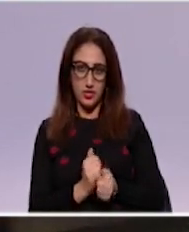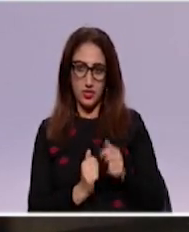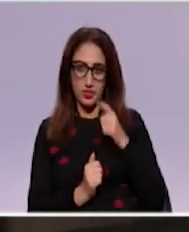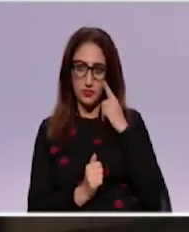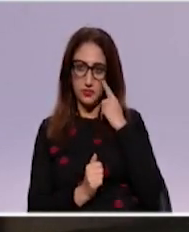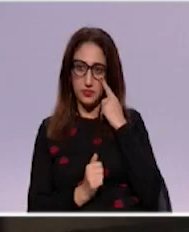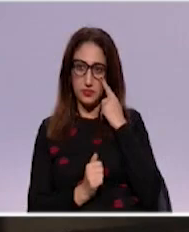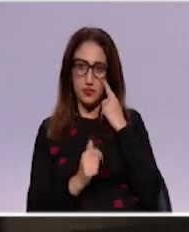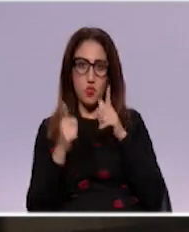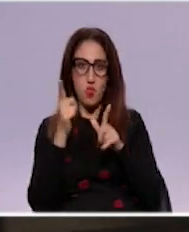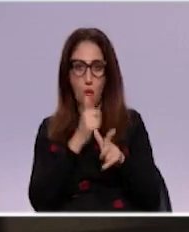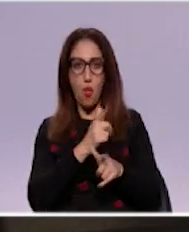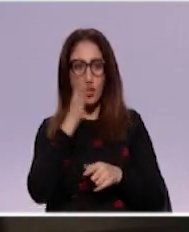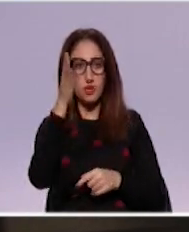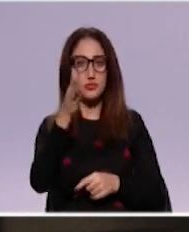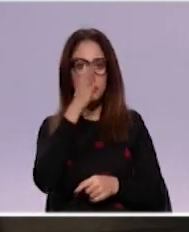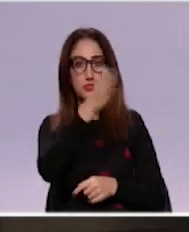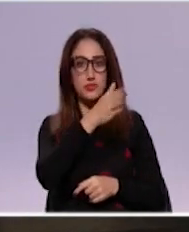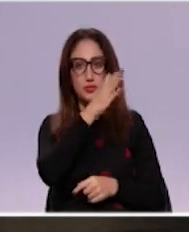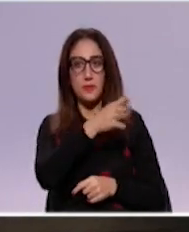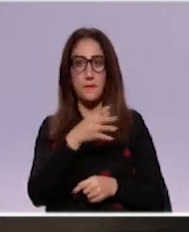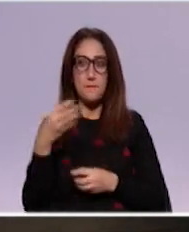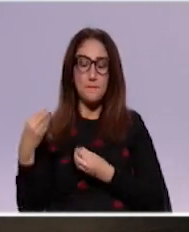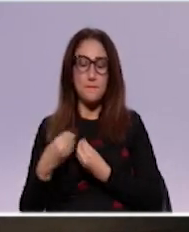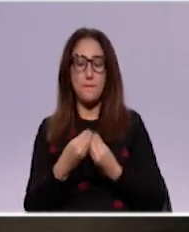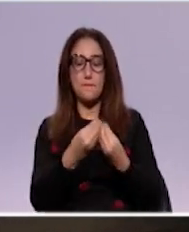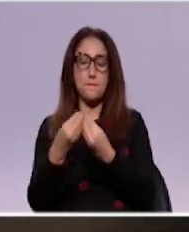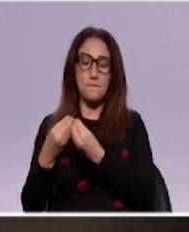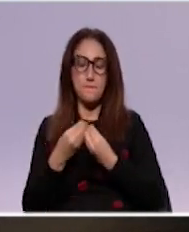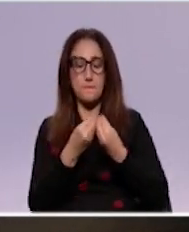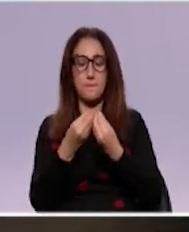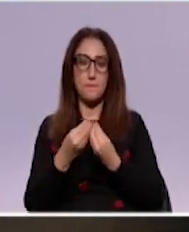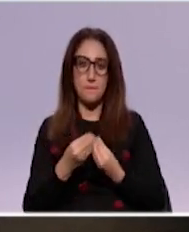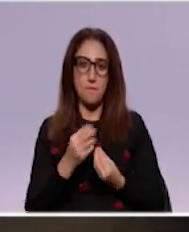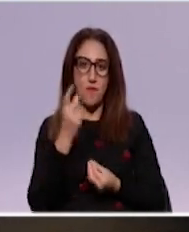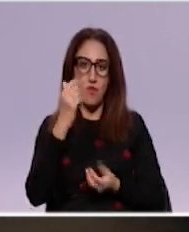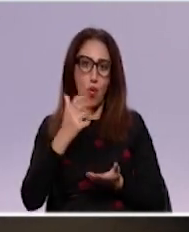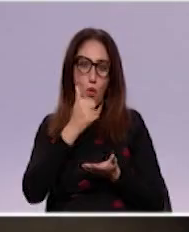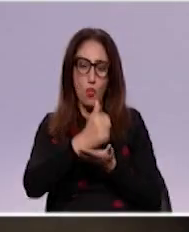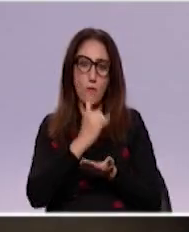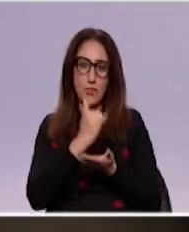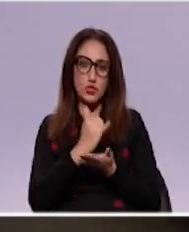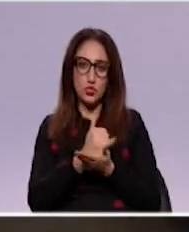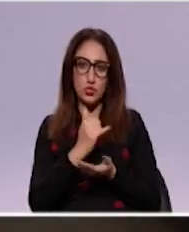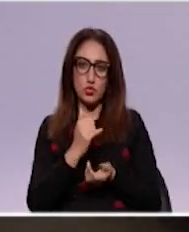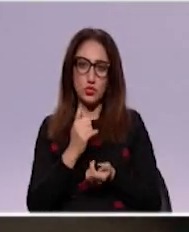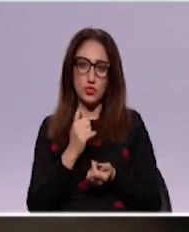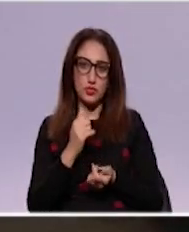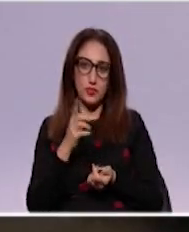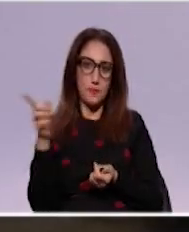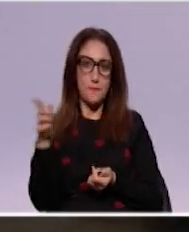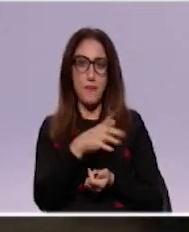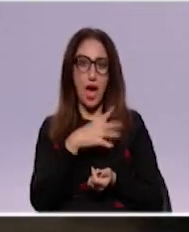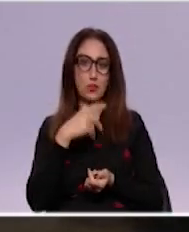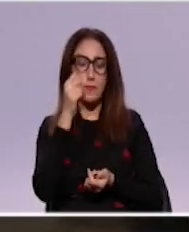لفيت بيه على كل المخرجين، ولفيت بيه على مش عارف ايه، ورحت بيه على اهم منتج في مصر. قلت له ده هيبقى مطرب العرب